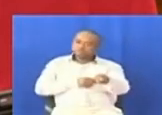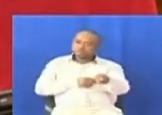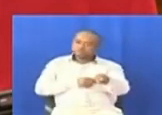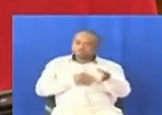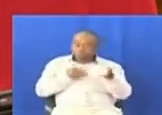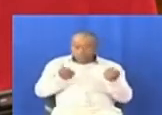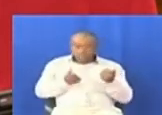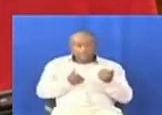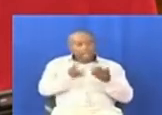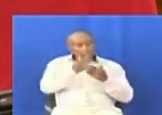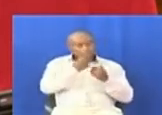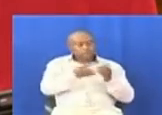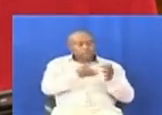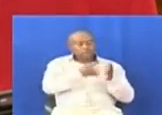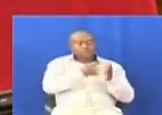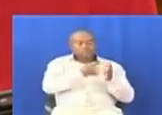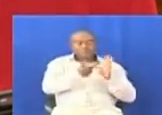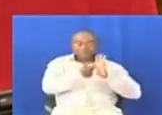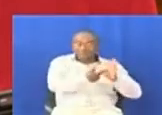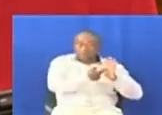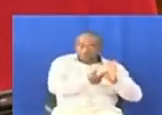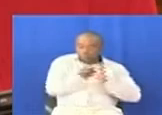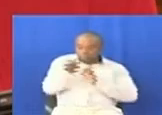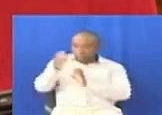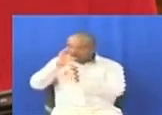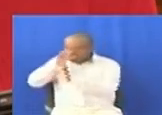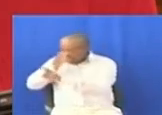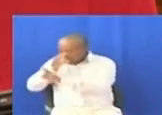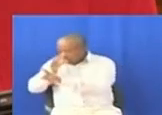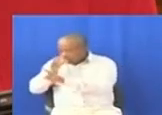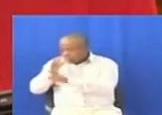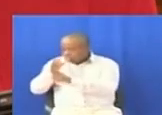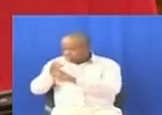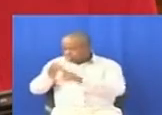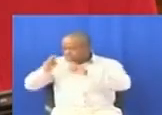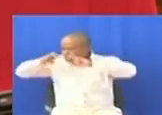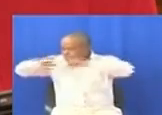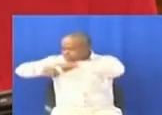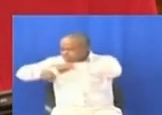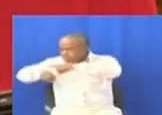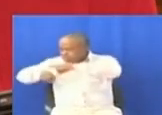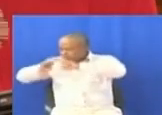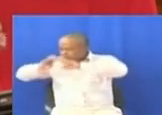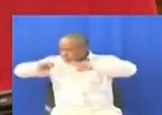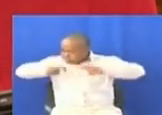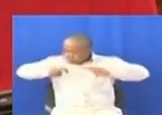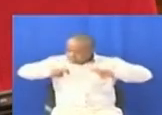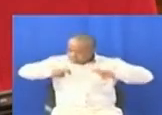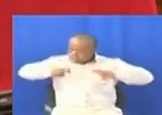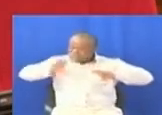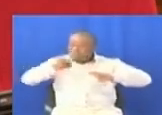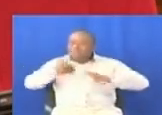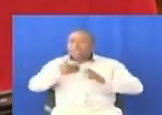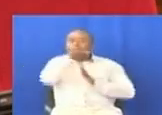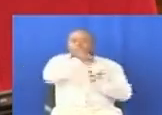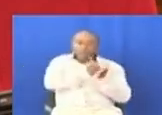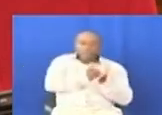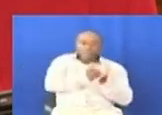samples, akawapelekea watu wa maabara, pimeni corona. Wakapima corona, papai